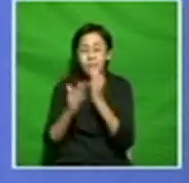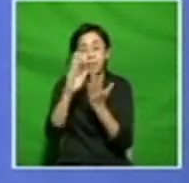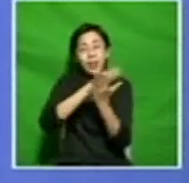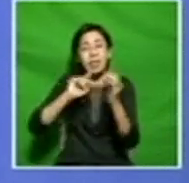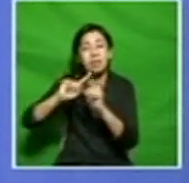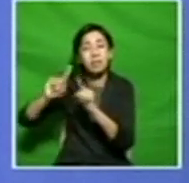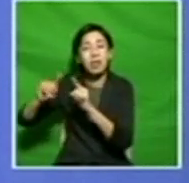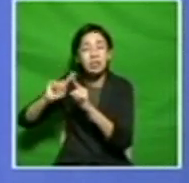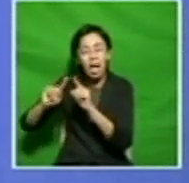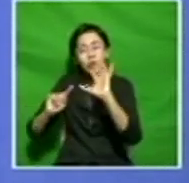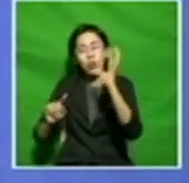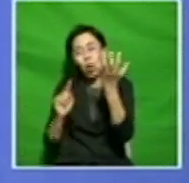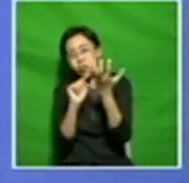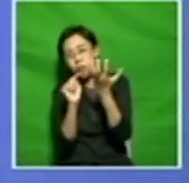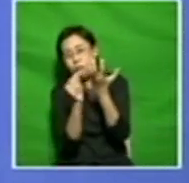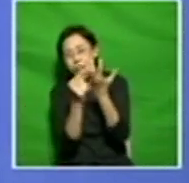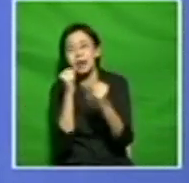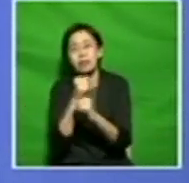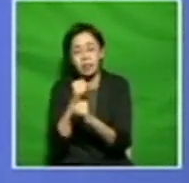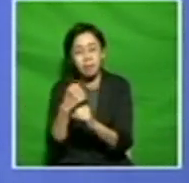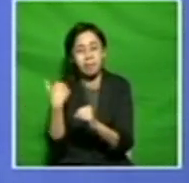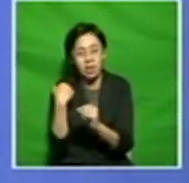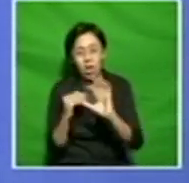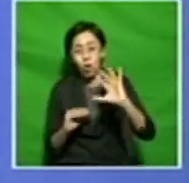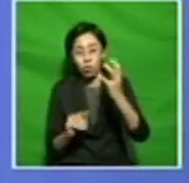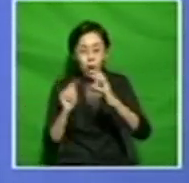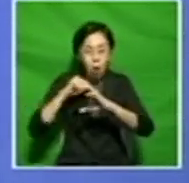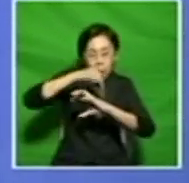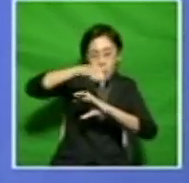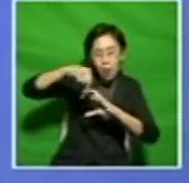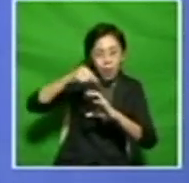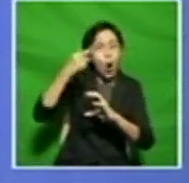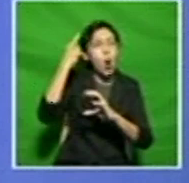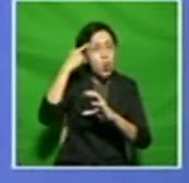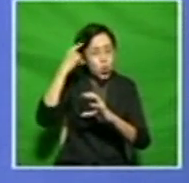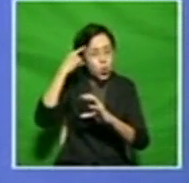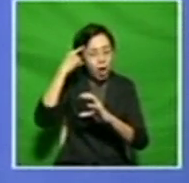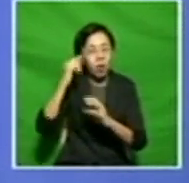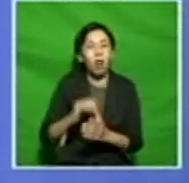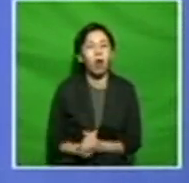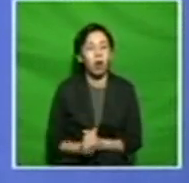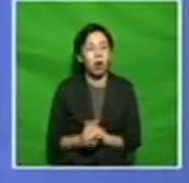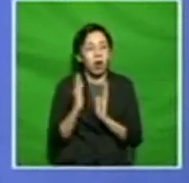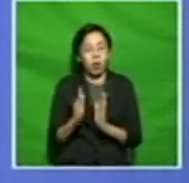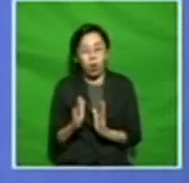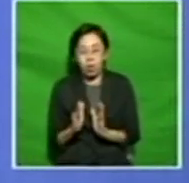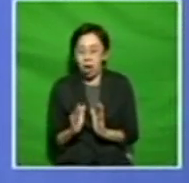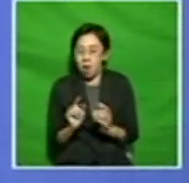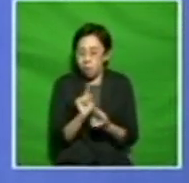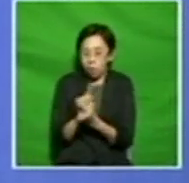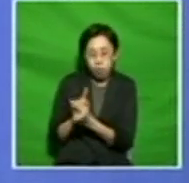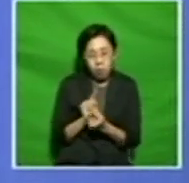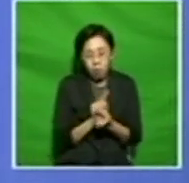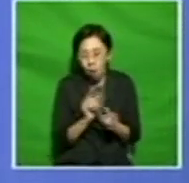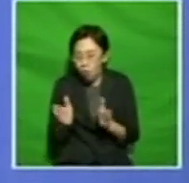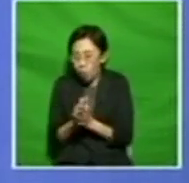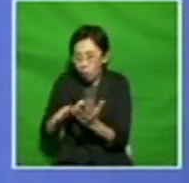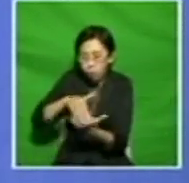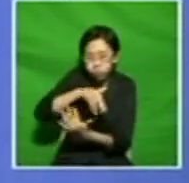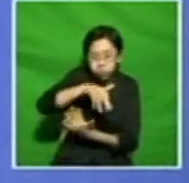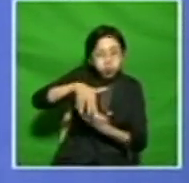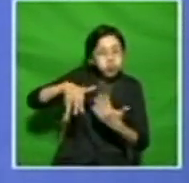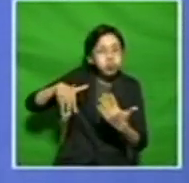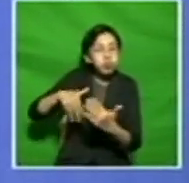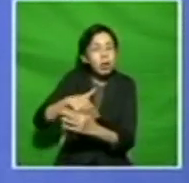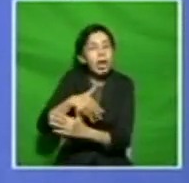ในโลกนั่นเป็นเพราะเขามีความเสี่ยงสูงและเมืองเขาใกล้ชิดติดพันขณะเดียวกันความจำเป็นของผู้ค